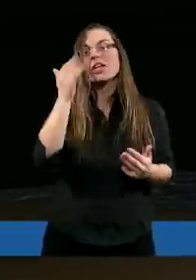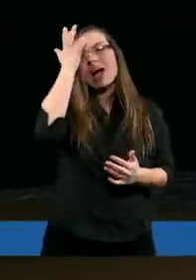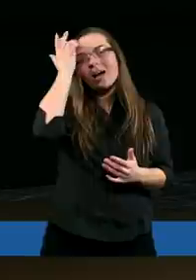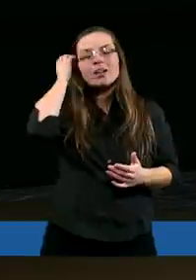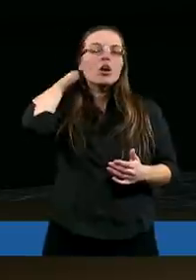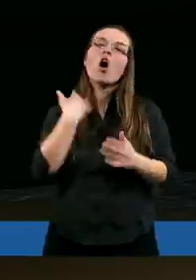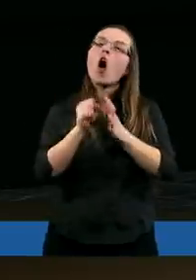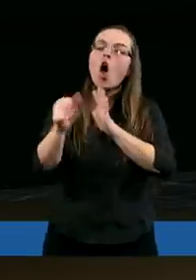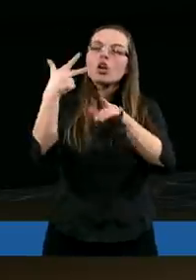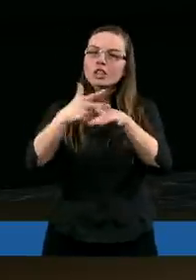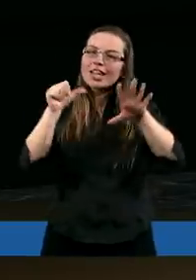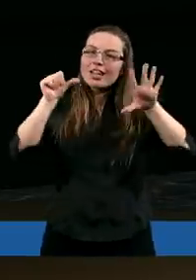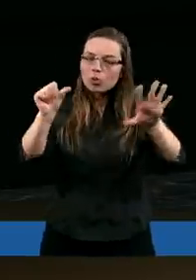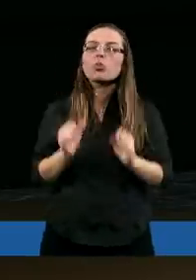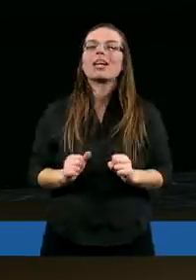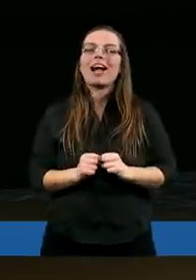od 36